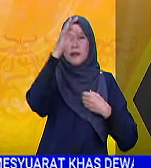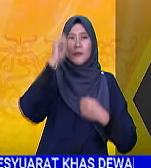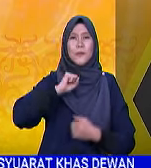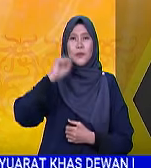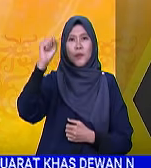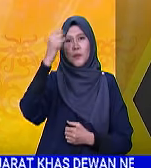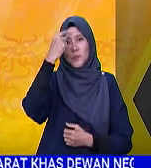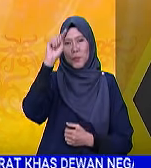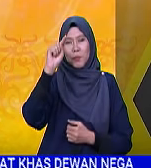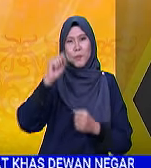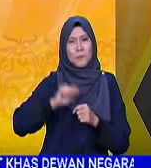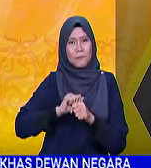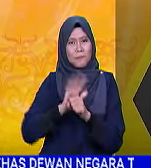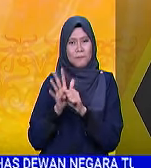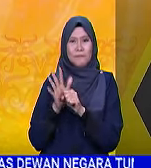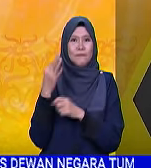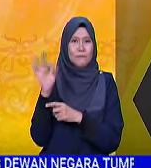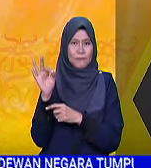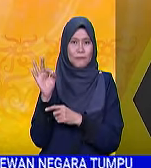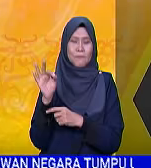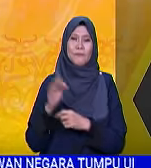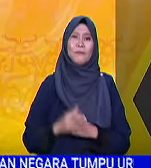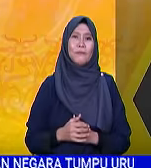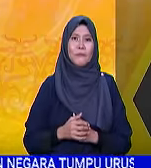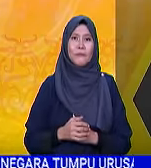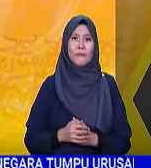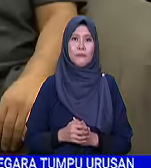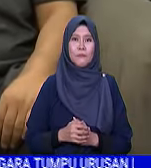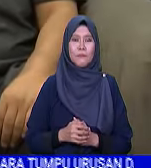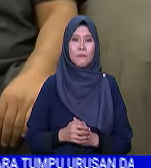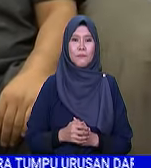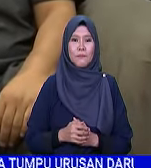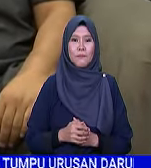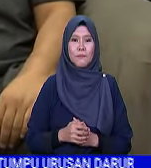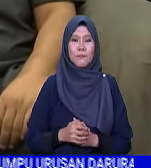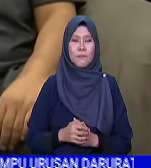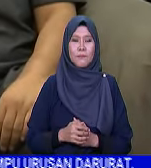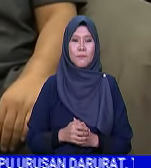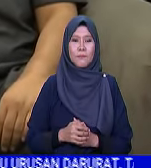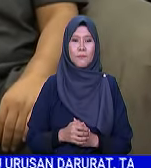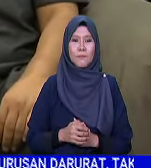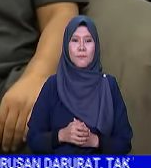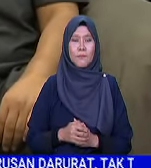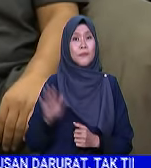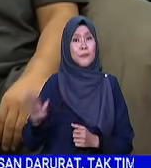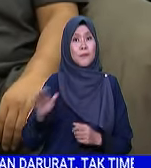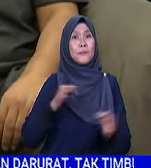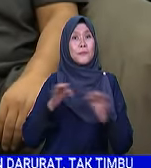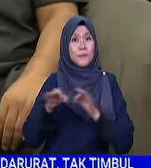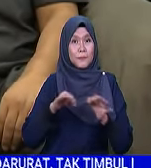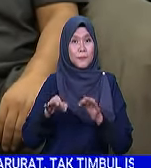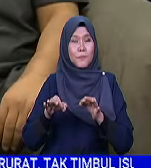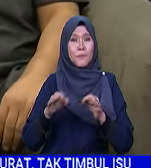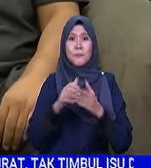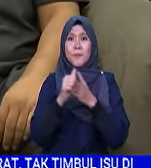perjuangan dalam memerangi pandemik COVID-19. Untuk semua, di mana jelas Safiqah Kueh,